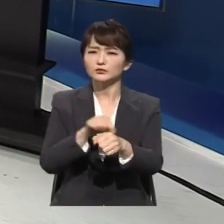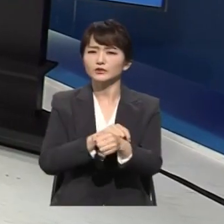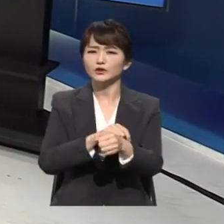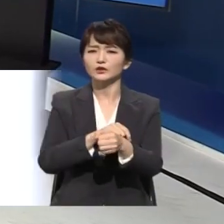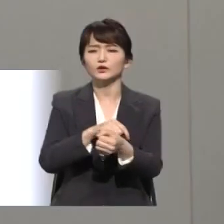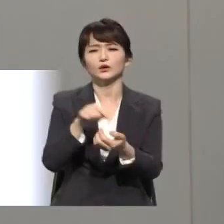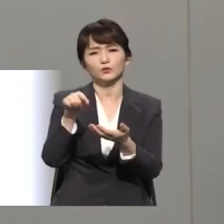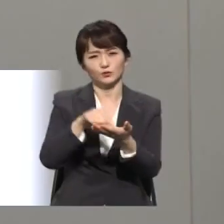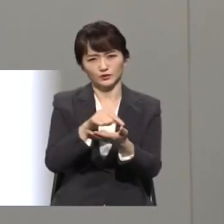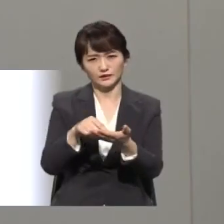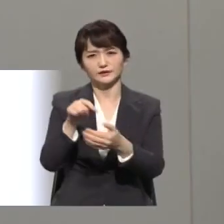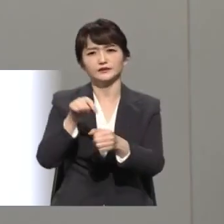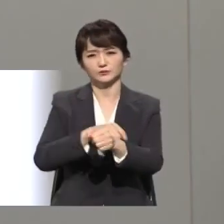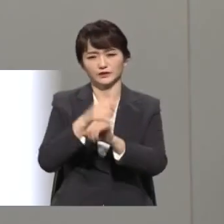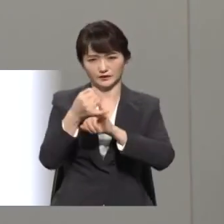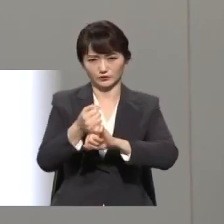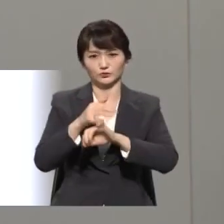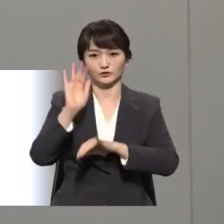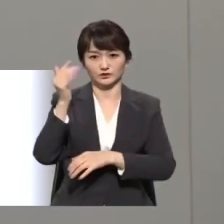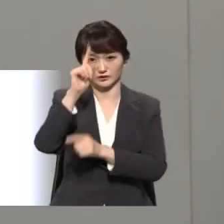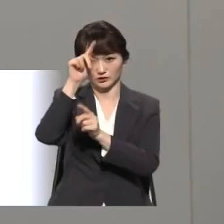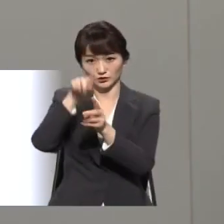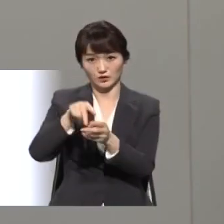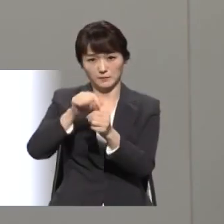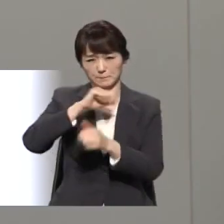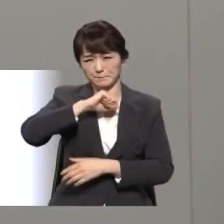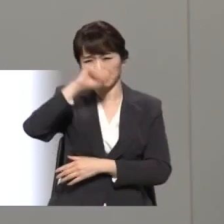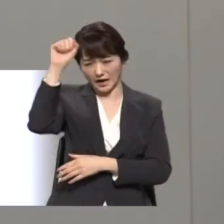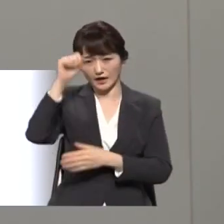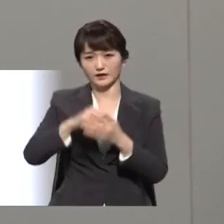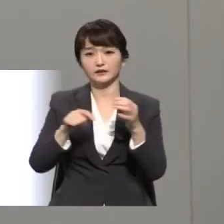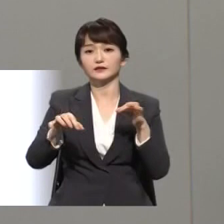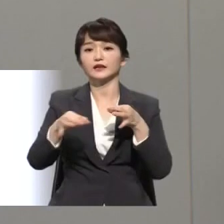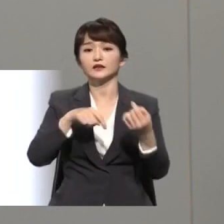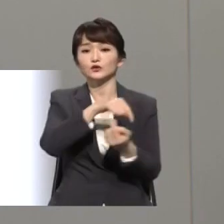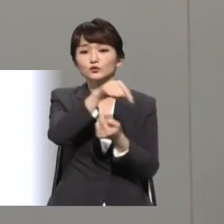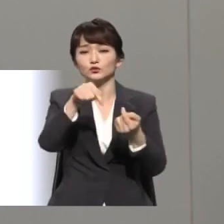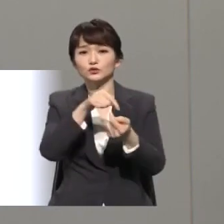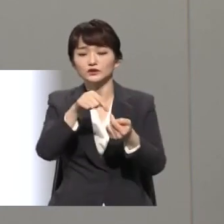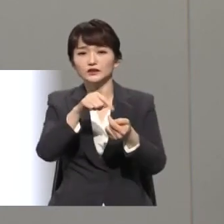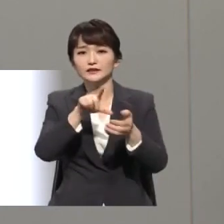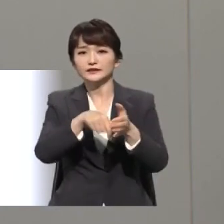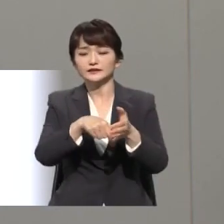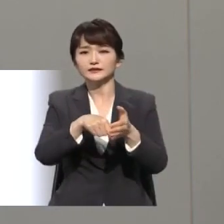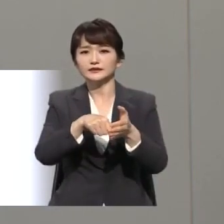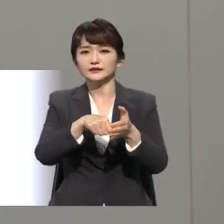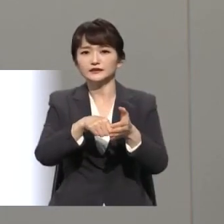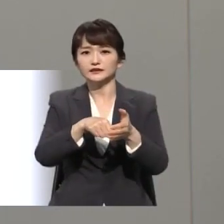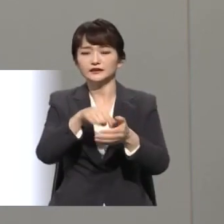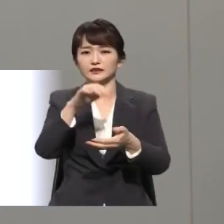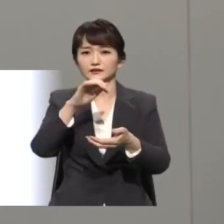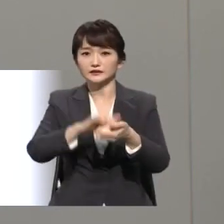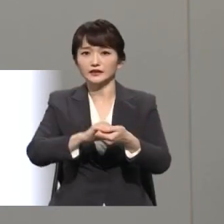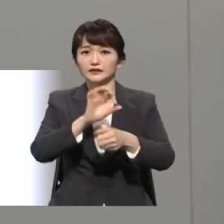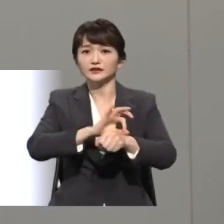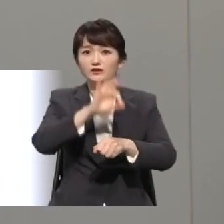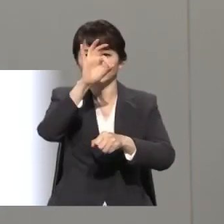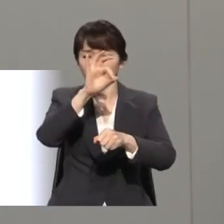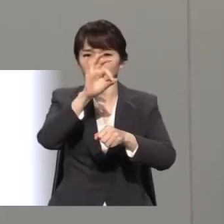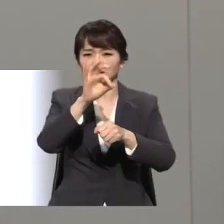합니다 이제 병 후보가 당선된 즉시 영업시간 제한과 4짝 모임 인원 치하를 8 역적으로 운영하는 방안을